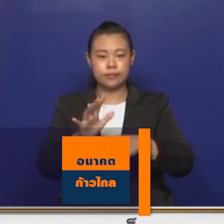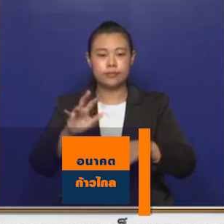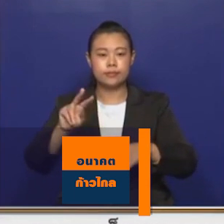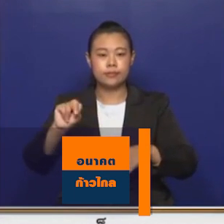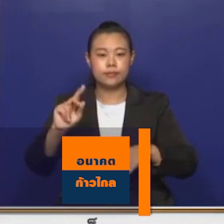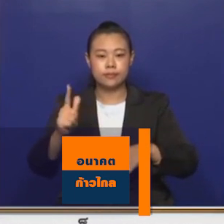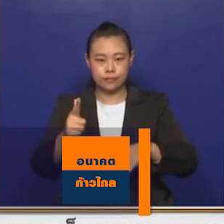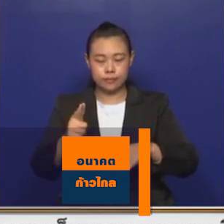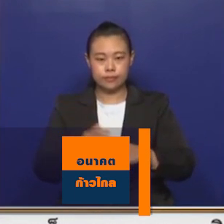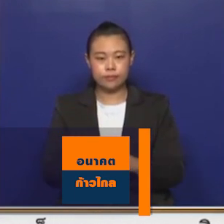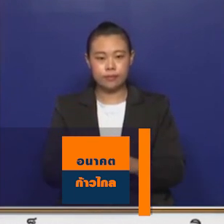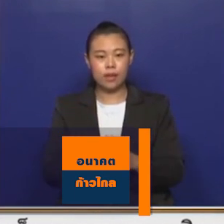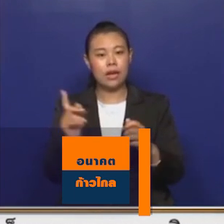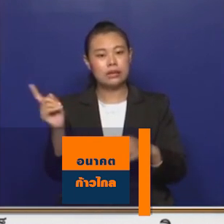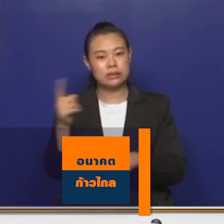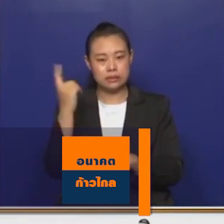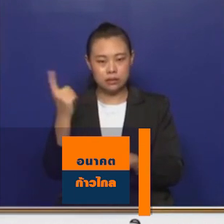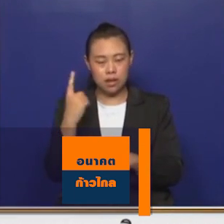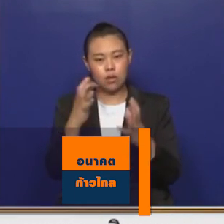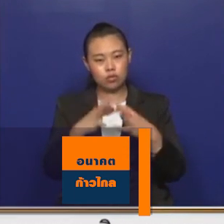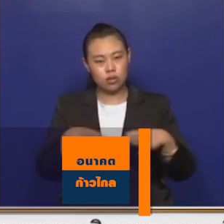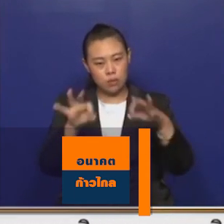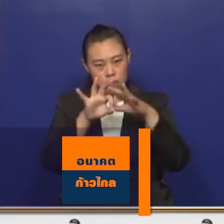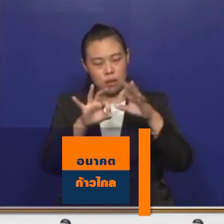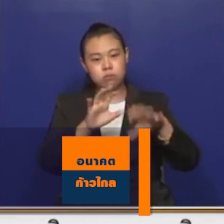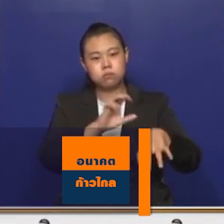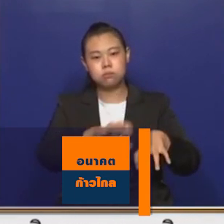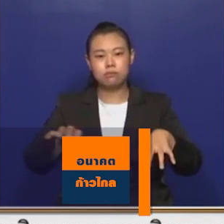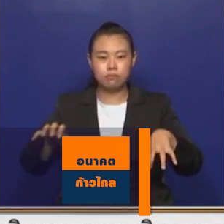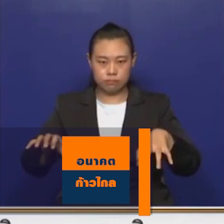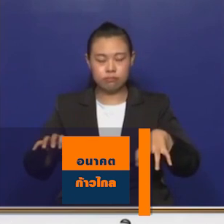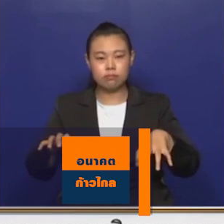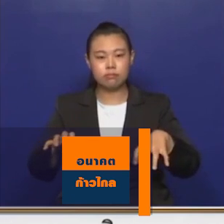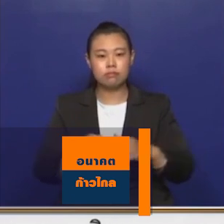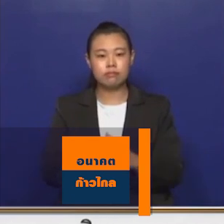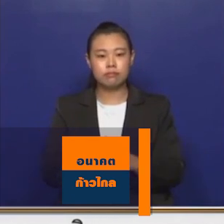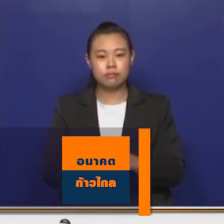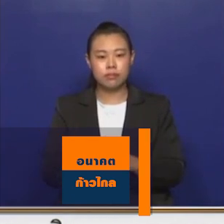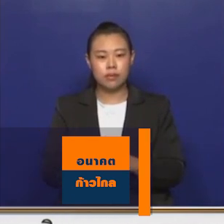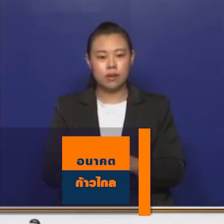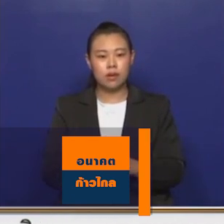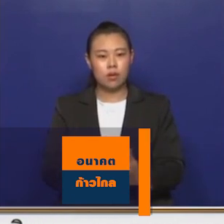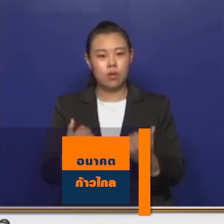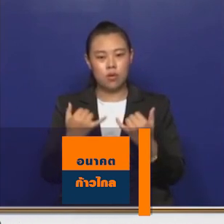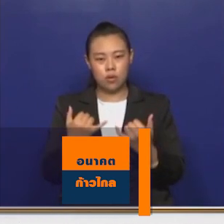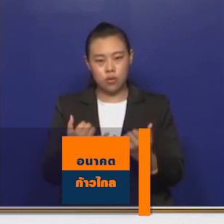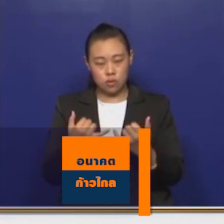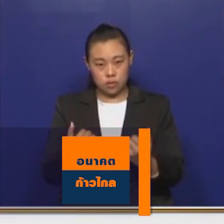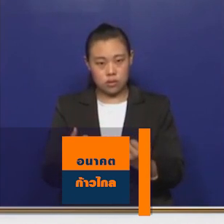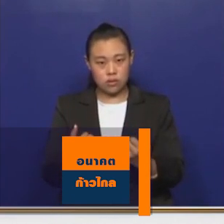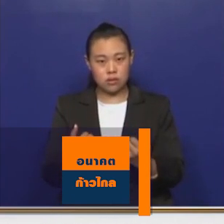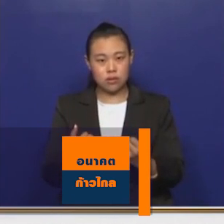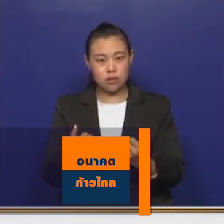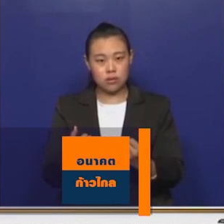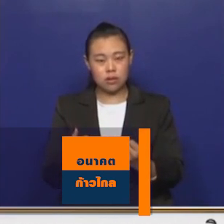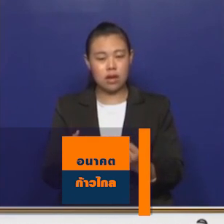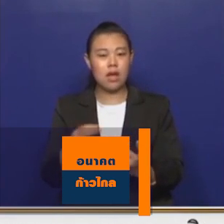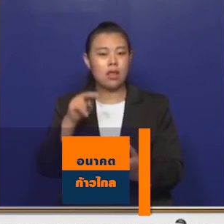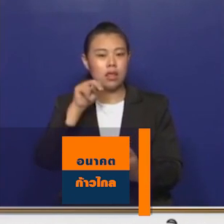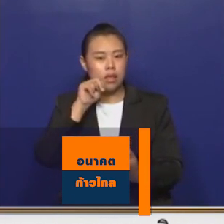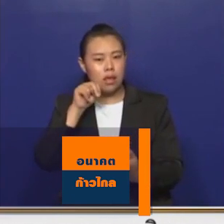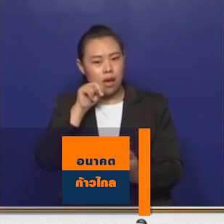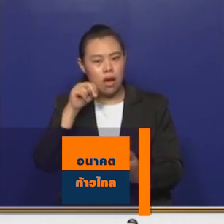มีเจ้าพ่อเขาใหญ่ที่ชาวต่างชาตินิยมมาสักการะบูชาทุกวันนี้นะครับยังขาดแคลนระบบสาธารณูปโภ